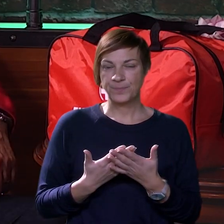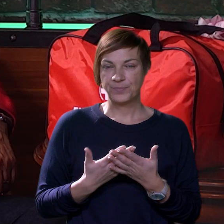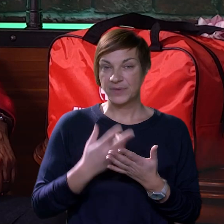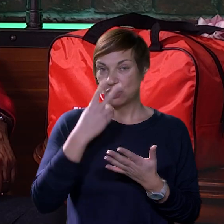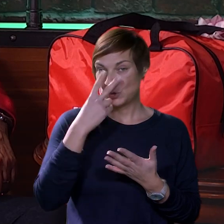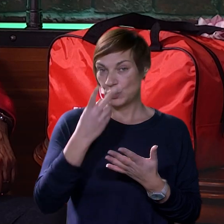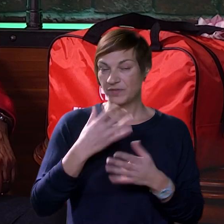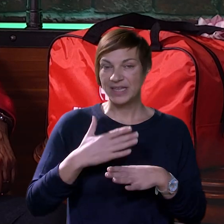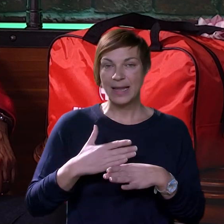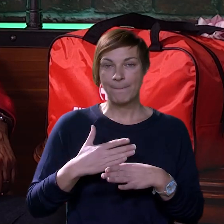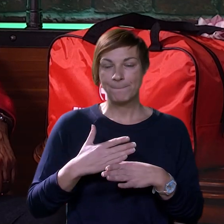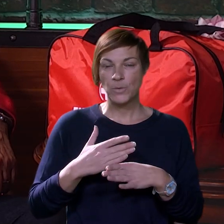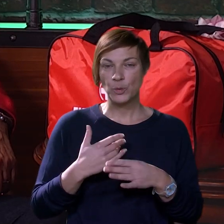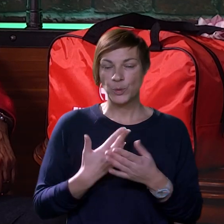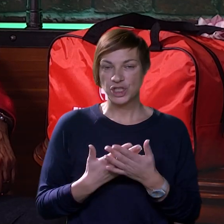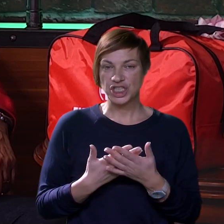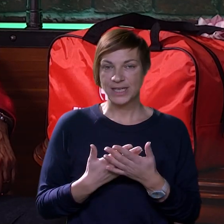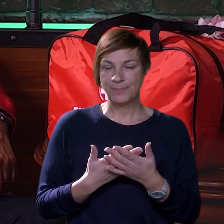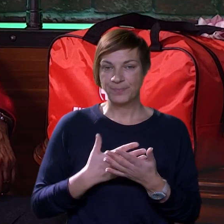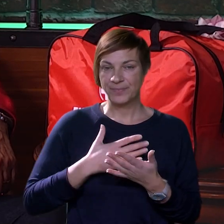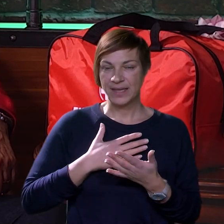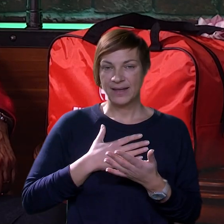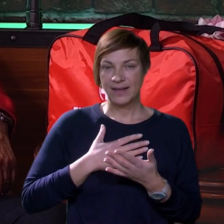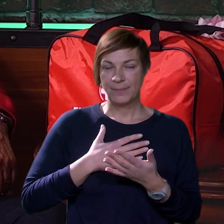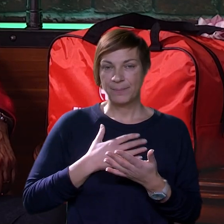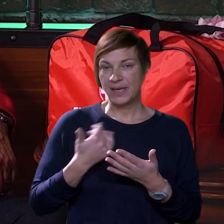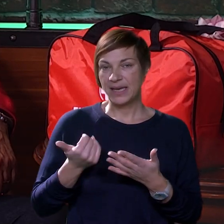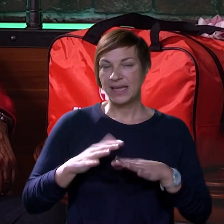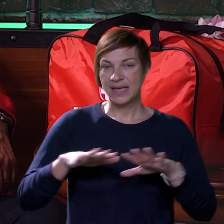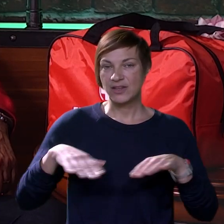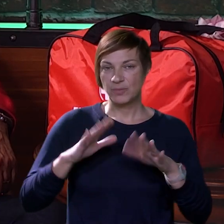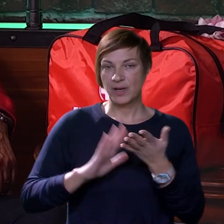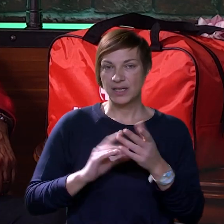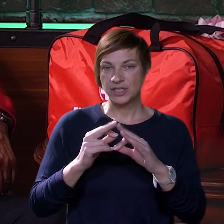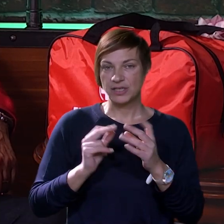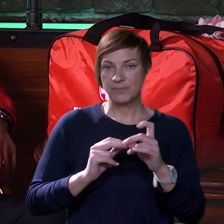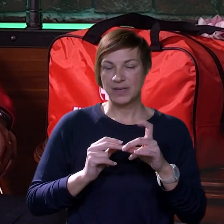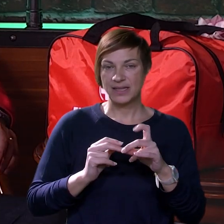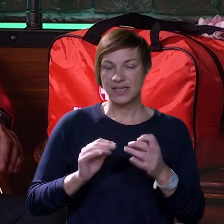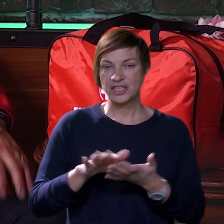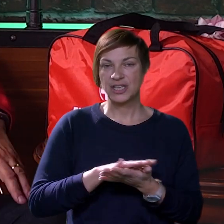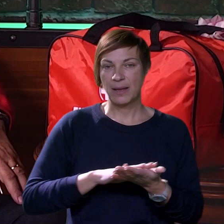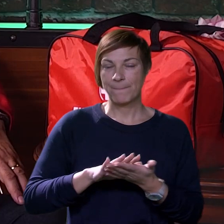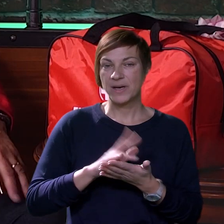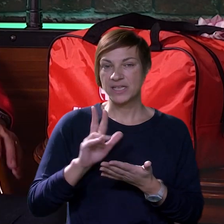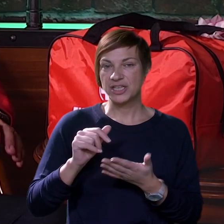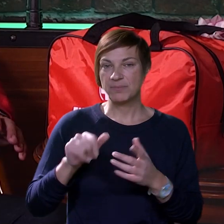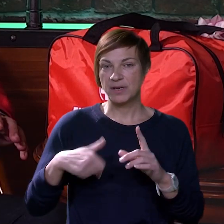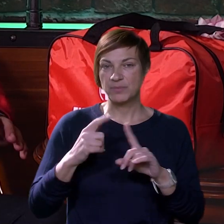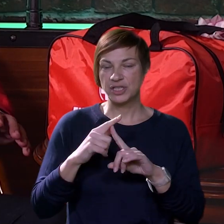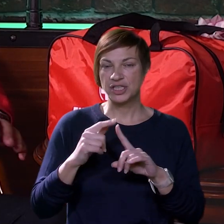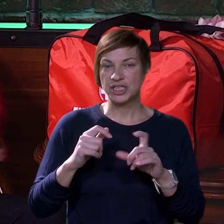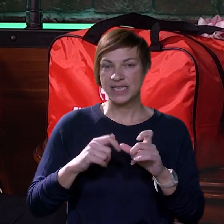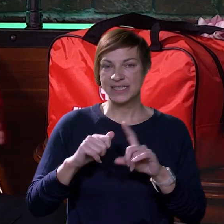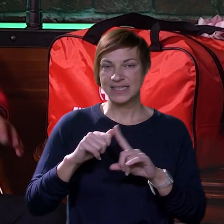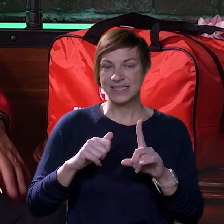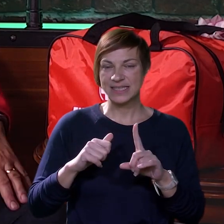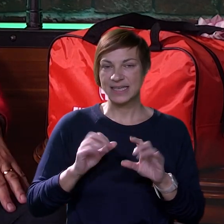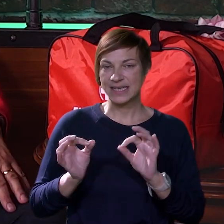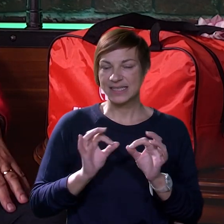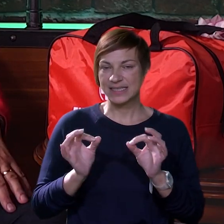i toga vida pomoći, jer mi na ovoj jednoj plaži Mandrač, gdje je naša kao baza, gdje imamo i taj jet ski, ili